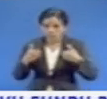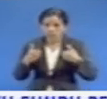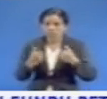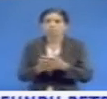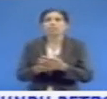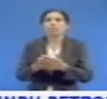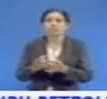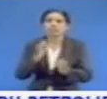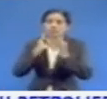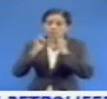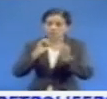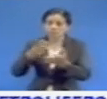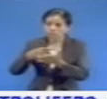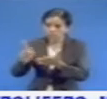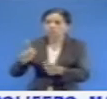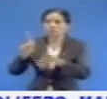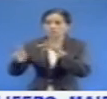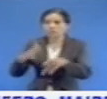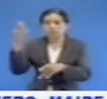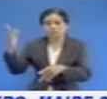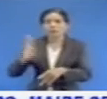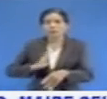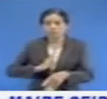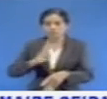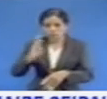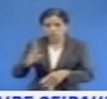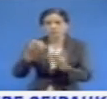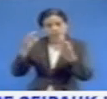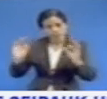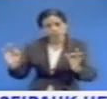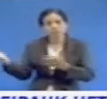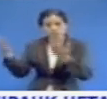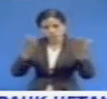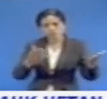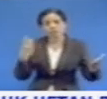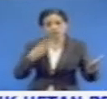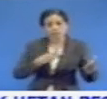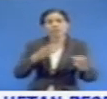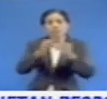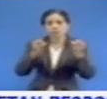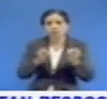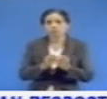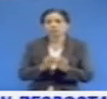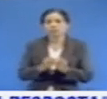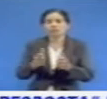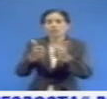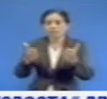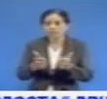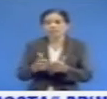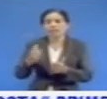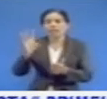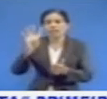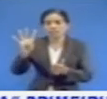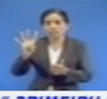sia. Depois de hotu tiam ania Korena fali pro impaga fali ba alia rua nebe lisa tamu bani suku. Alia hat rua be lista lakone alia ilele hung